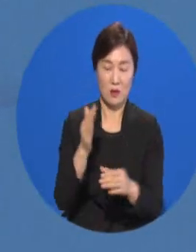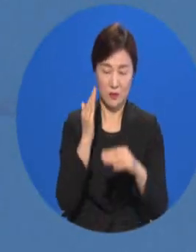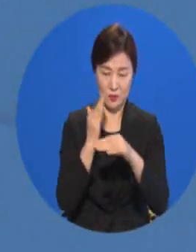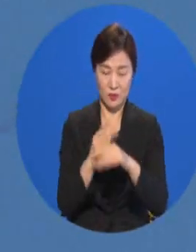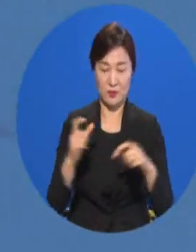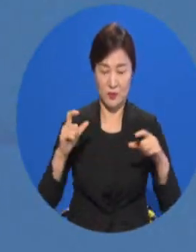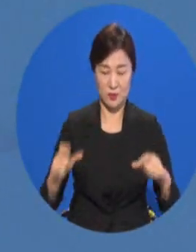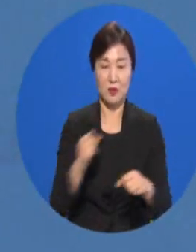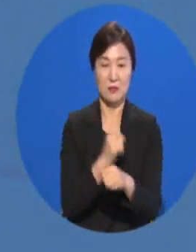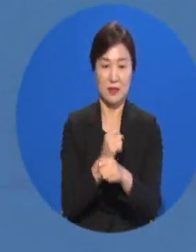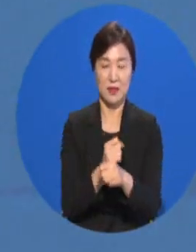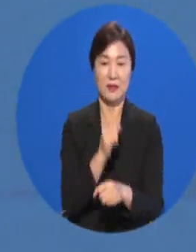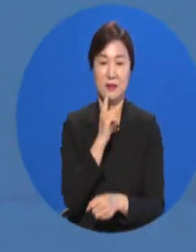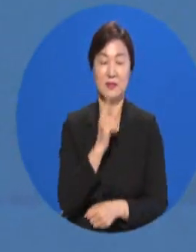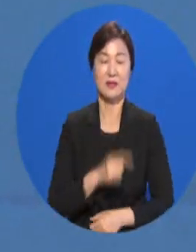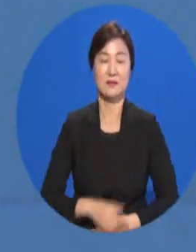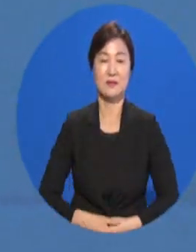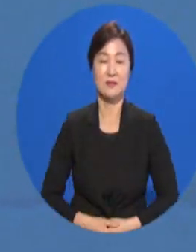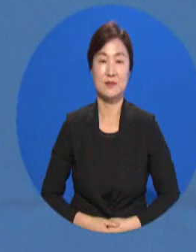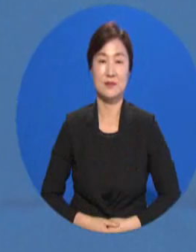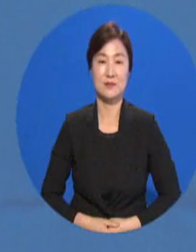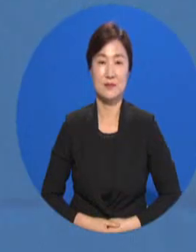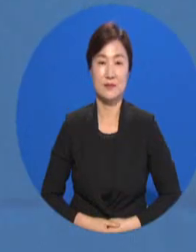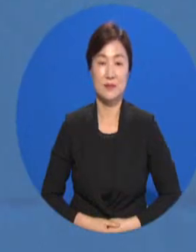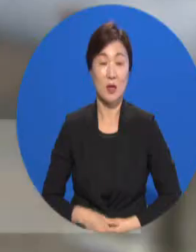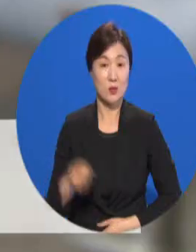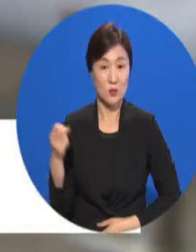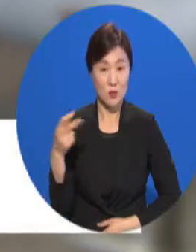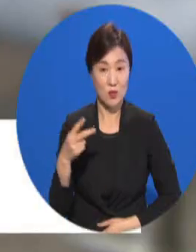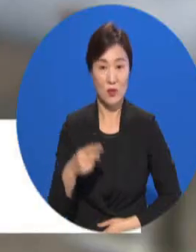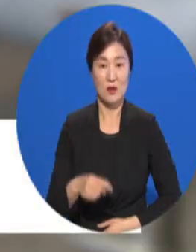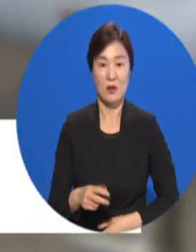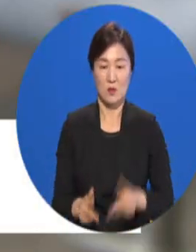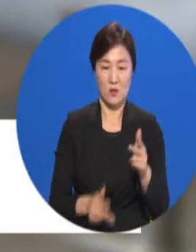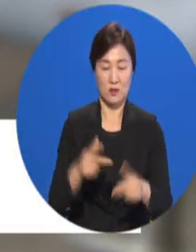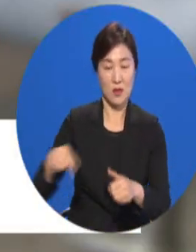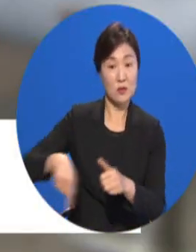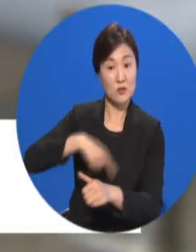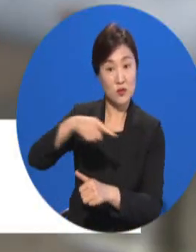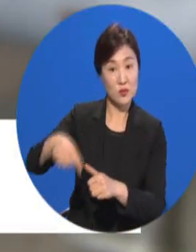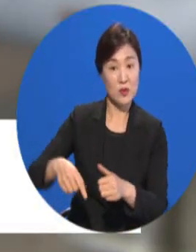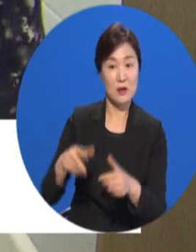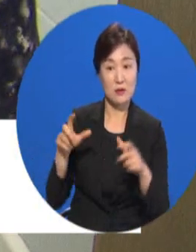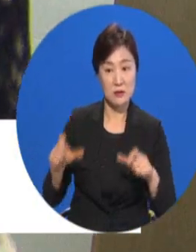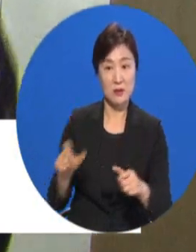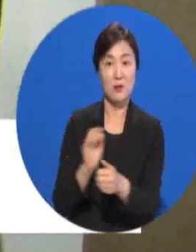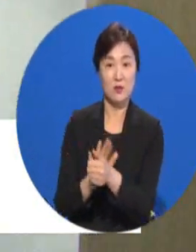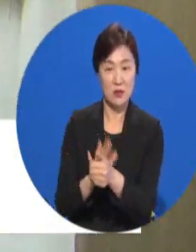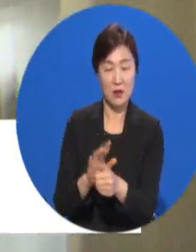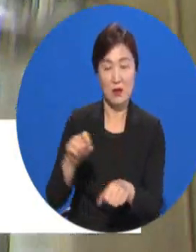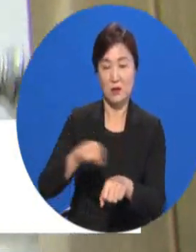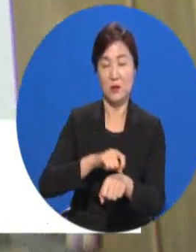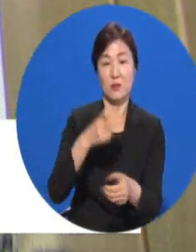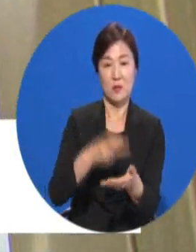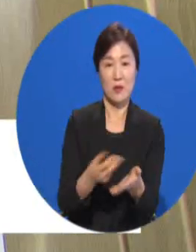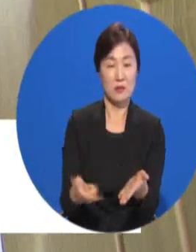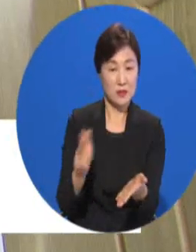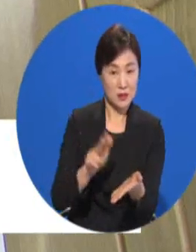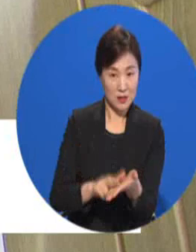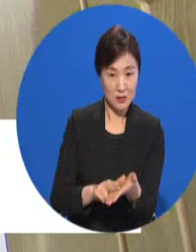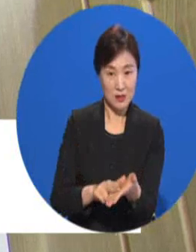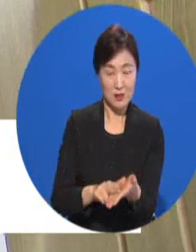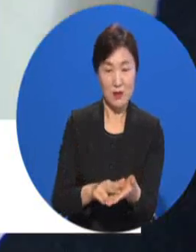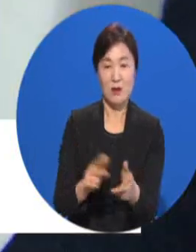중심으로 만들겠다는 포부를 밝혔습니다. 이와 함께 산단 주변 지역을 지원할 수 있는 특별법을 제정해 지역